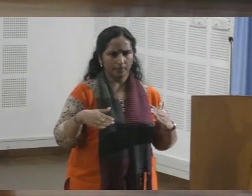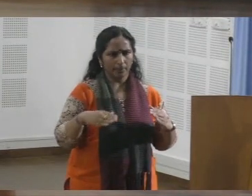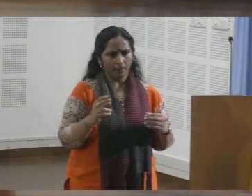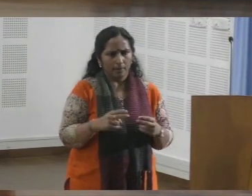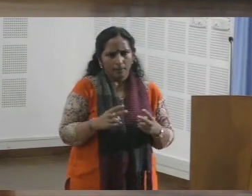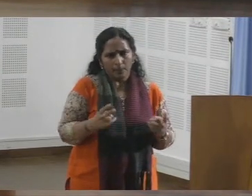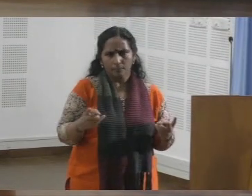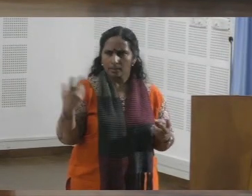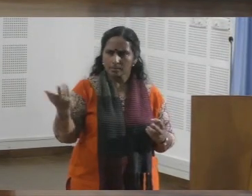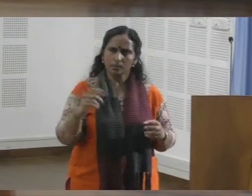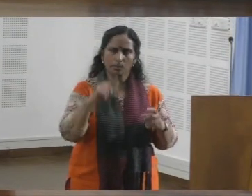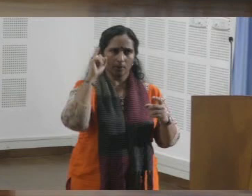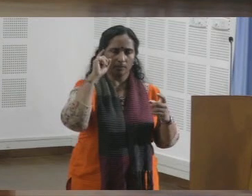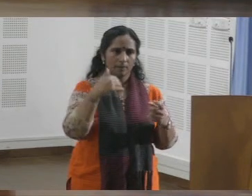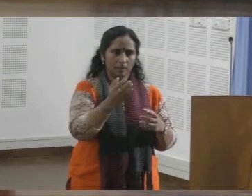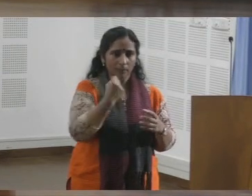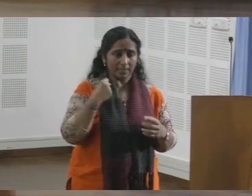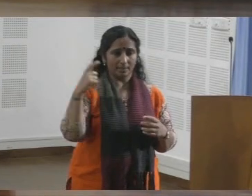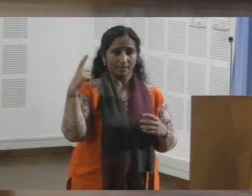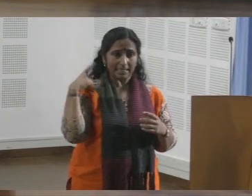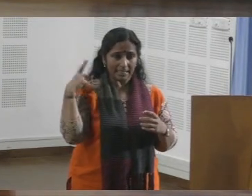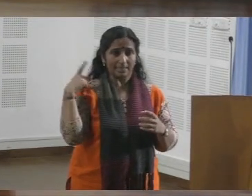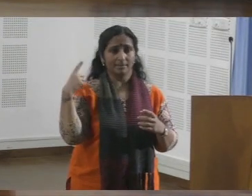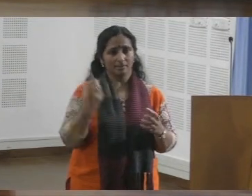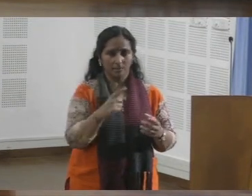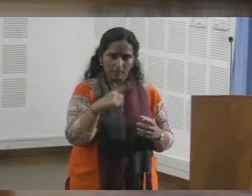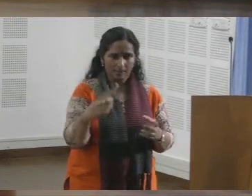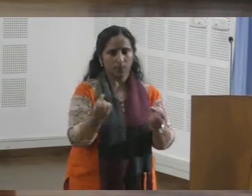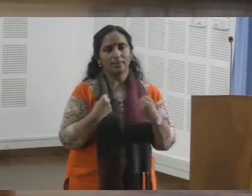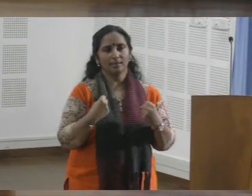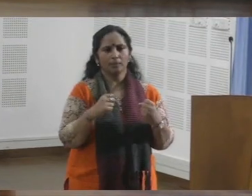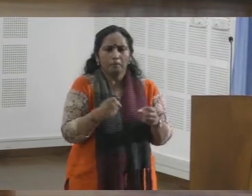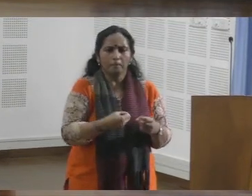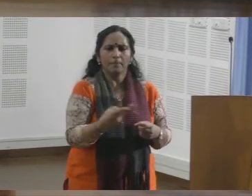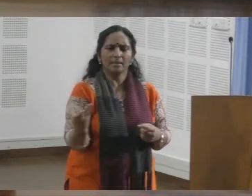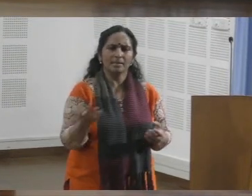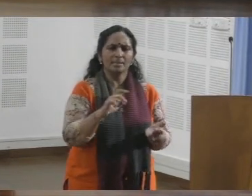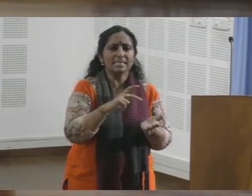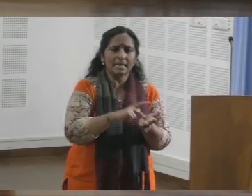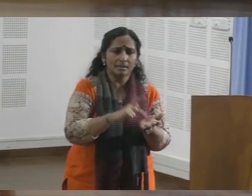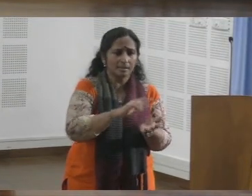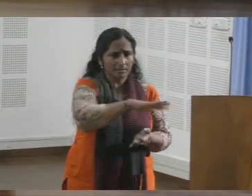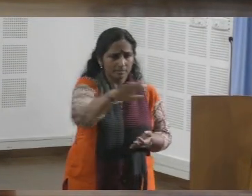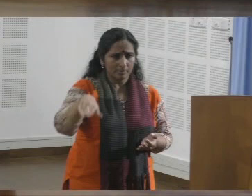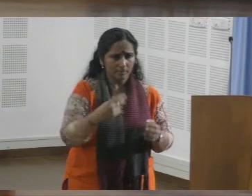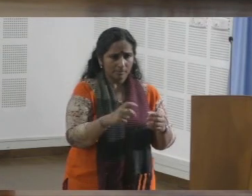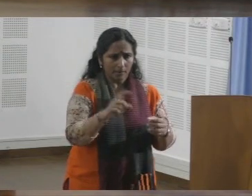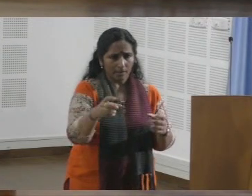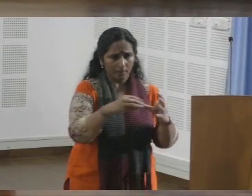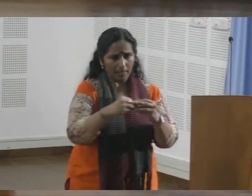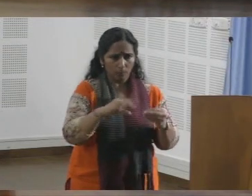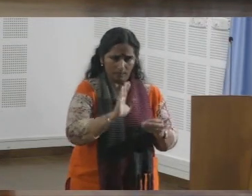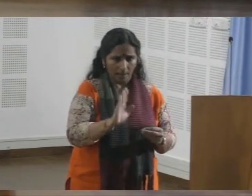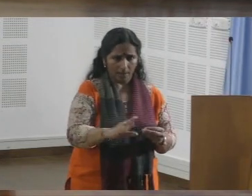കറക്റ്റ് സമയത്ത് ഗൈഡൻസ് കിട്ടി. പക്ഷേ അവിടെ ഒരുപാട് തെറാപ്പി സെൻ്ററുകളുണ്ട്. പക്ഷെ ഞാൻ അതിനോട് യോജിക്കുന്നില്ല. മണിക്കൂറുകൾക്ക്